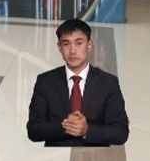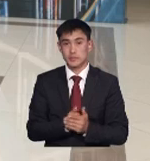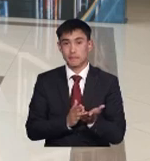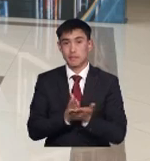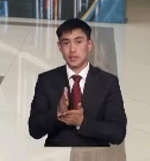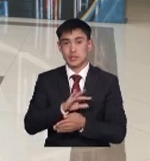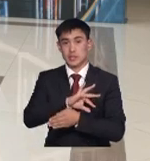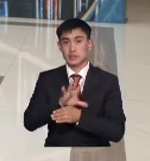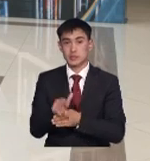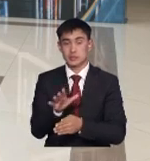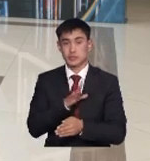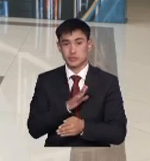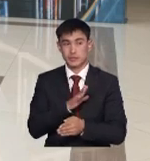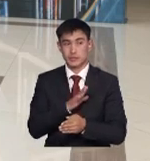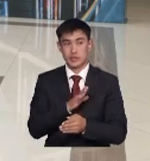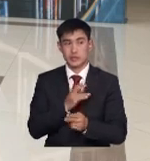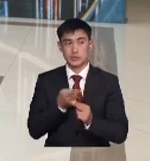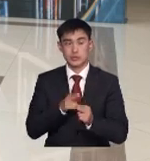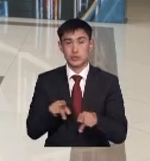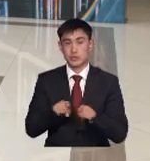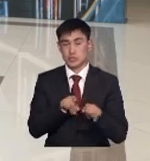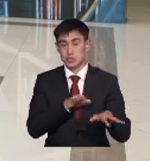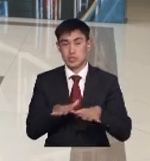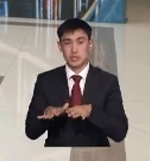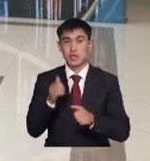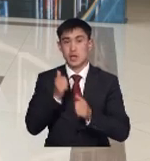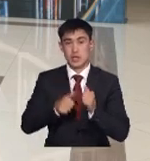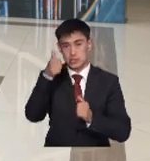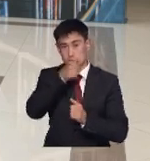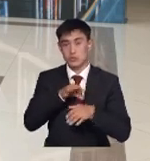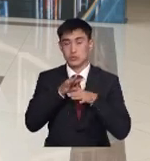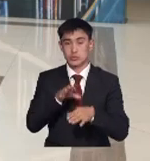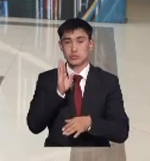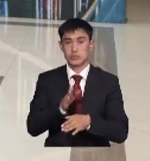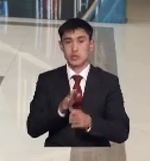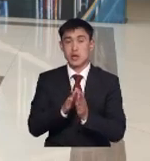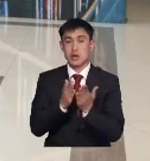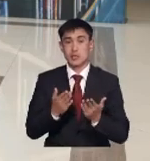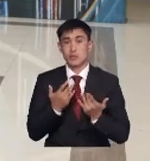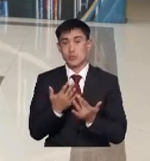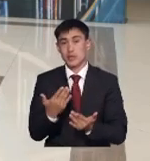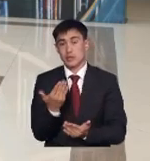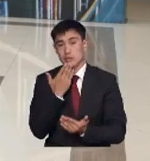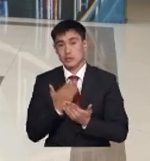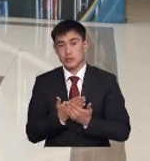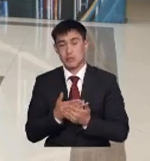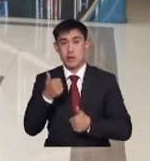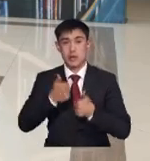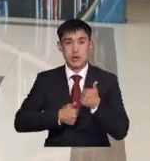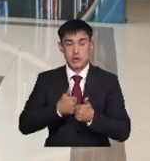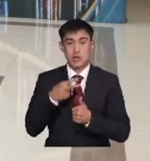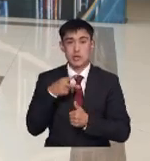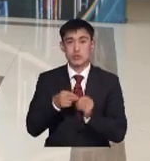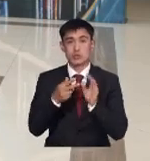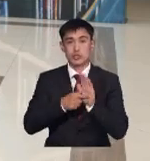бағытын қамтамасыз ету болып отыр. Сондықтан осындай шаралар әр жылы өткізіледі. Жаңа кітап құмарлардың да байқауы